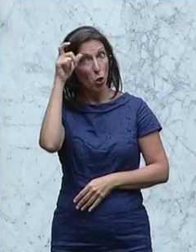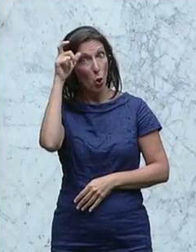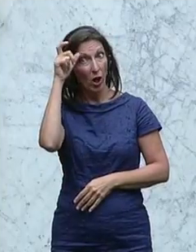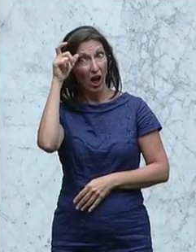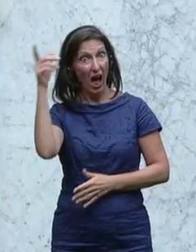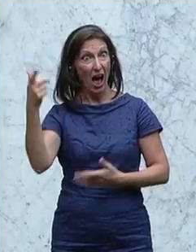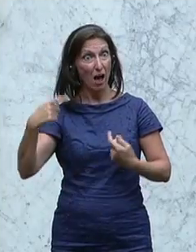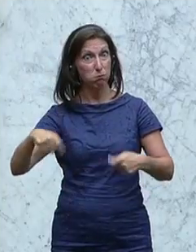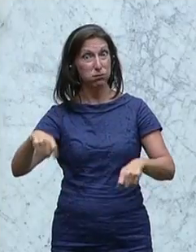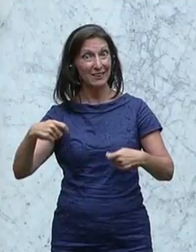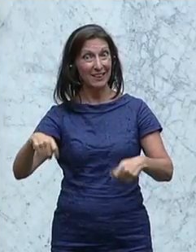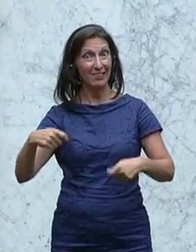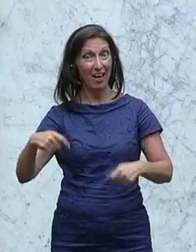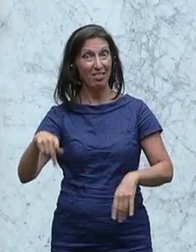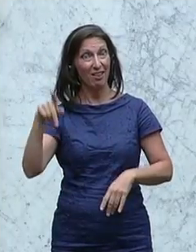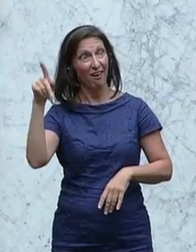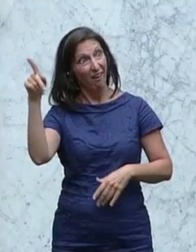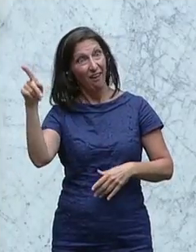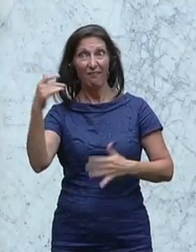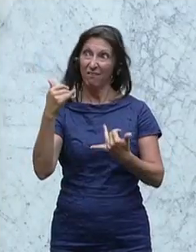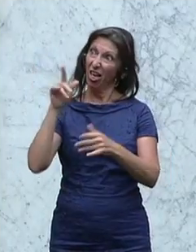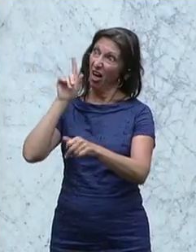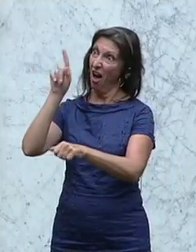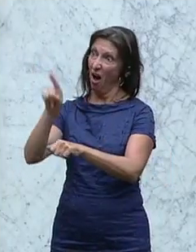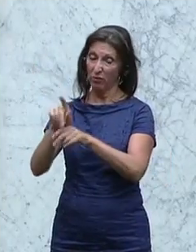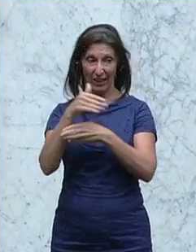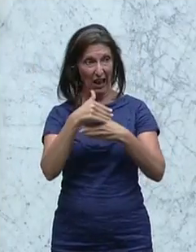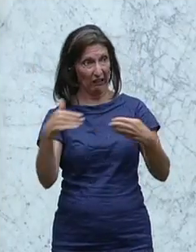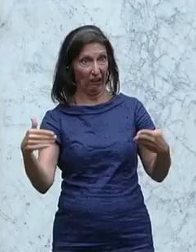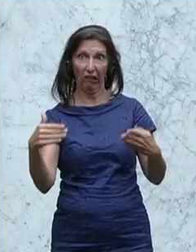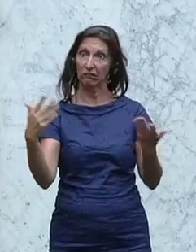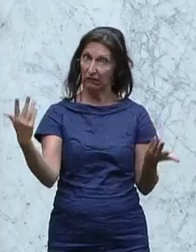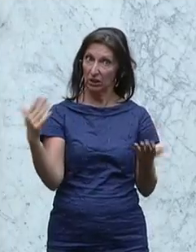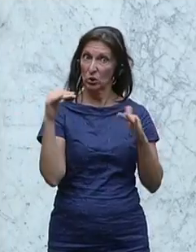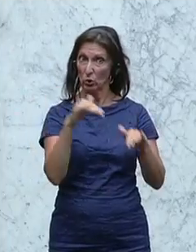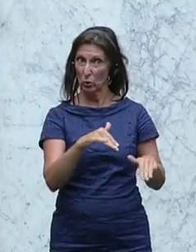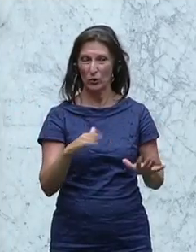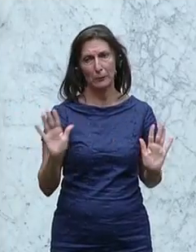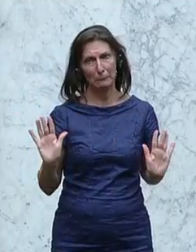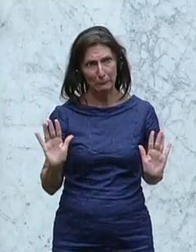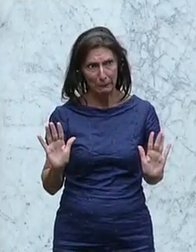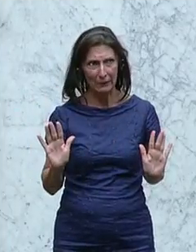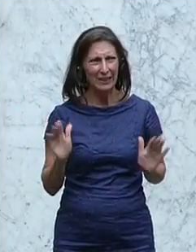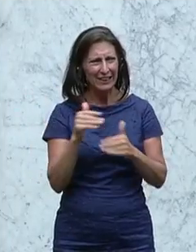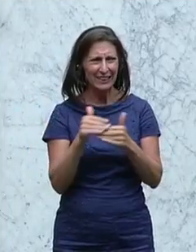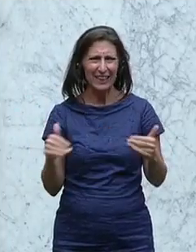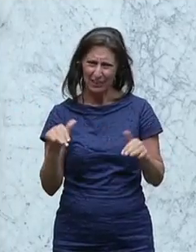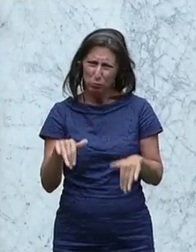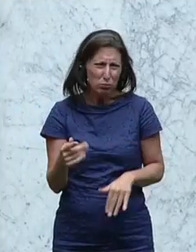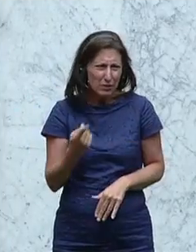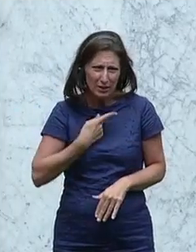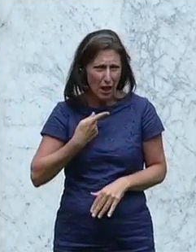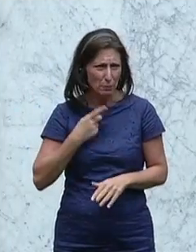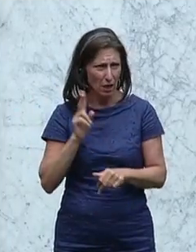Gralshüter unserer Grenzen gemacht hat, finde ich mehr als fragwürdig. Auf unsere Grenzen müssen wir schon selber aufpassen und wir